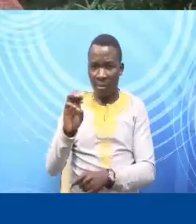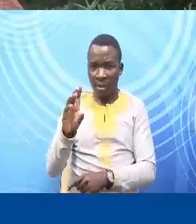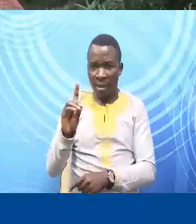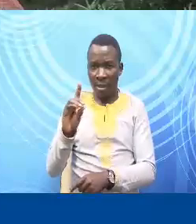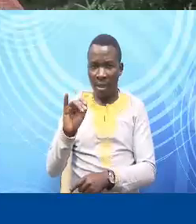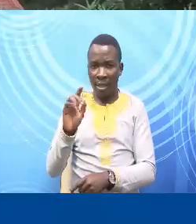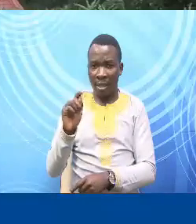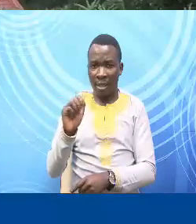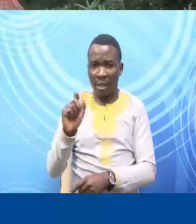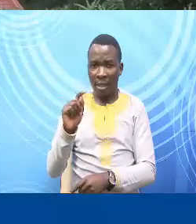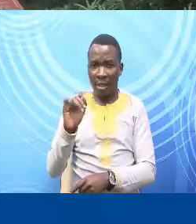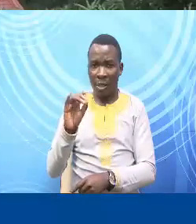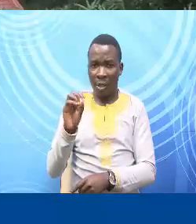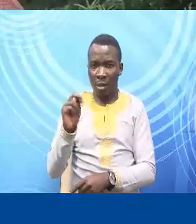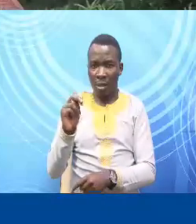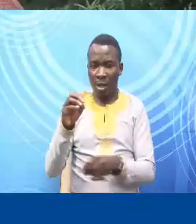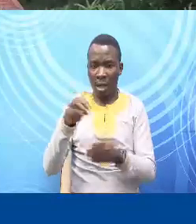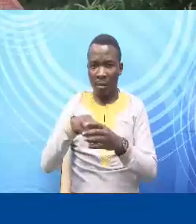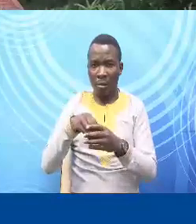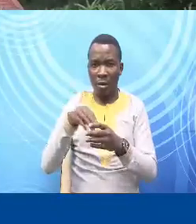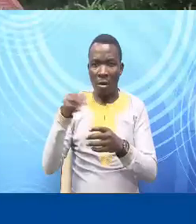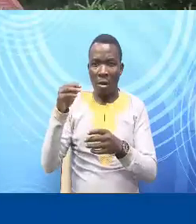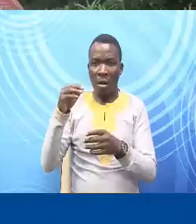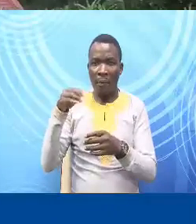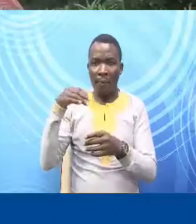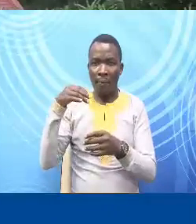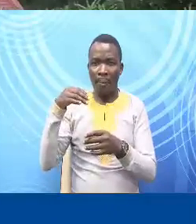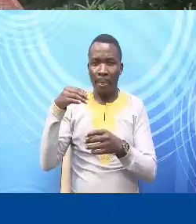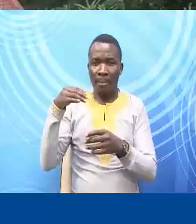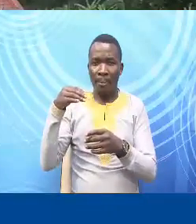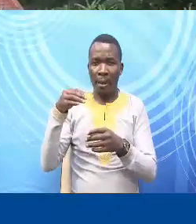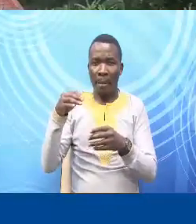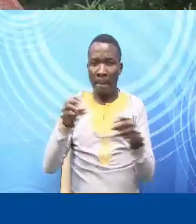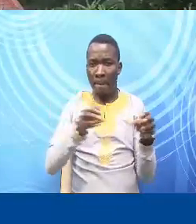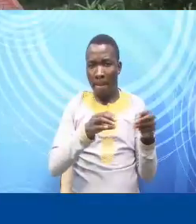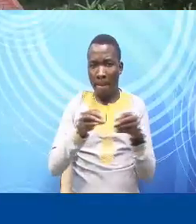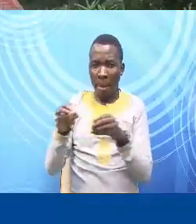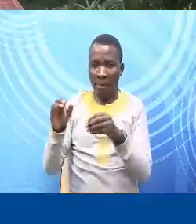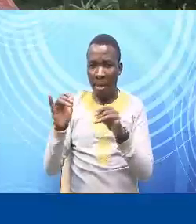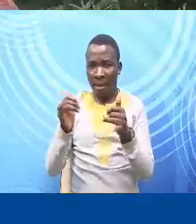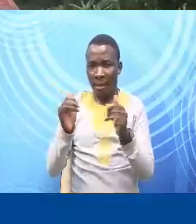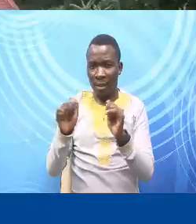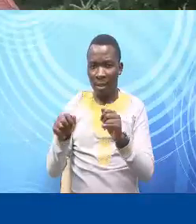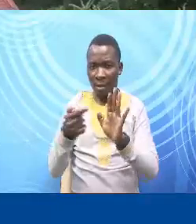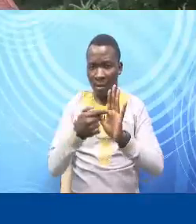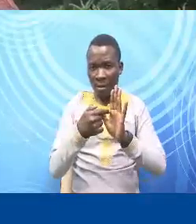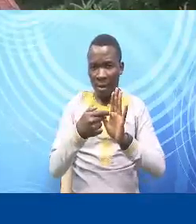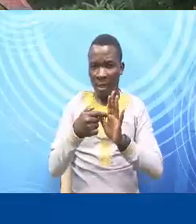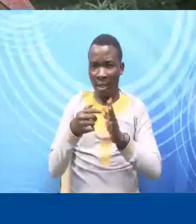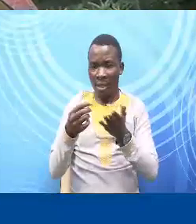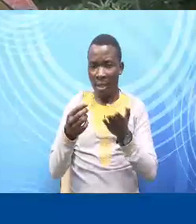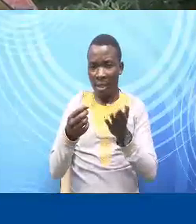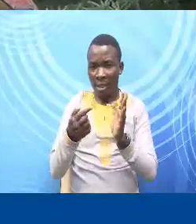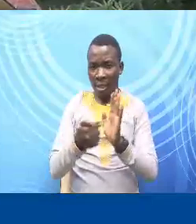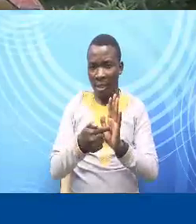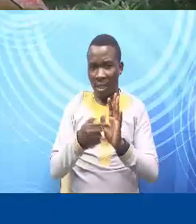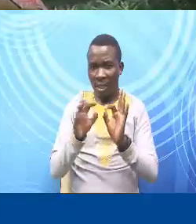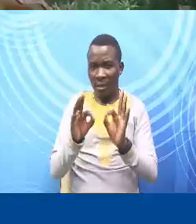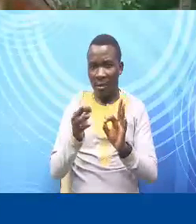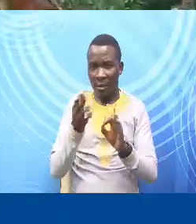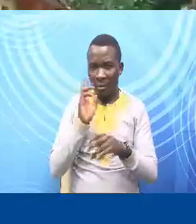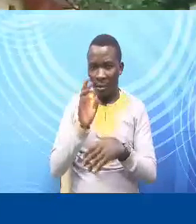hari mobile game nje ngendana nazo nshobora gutangaho sample ariko iyo unumi ari ibintu mbona